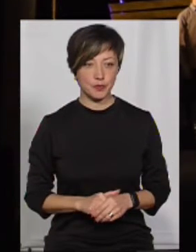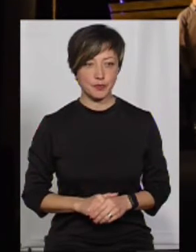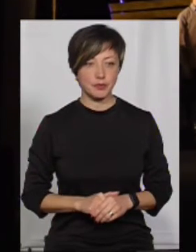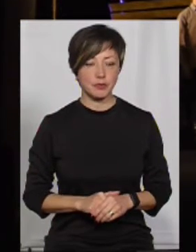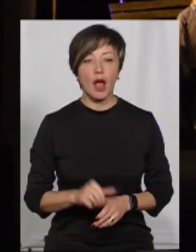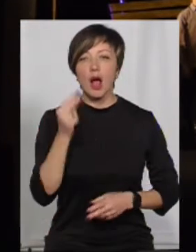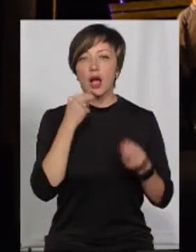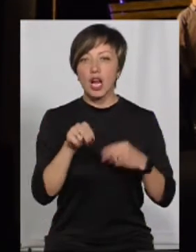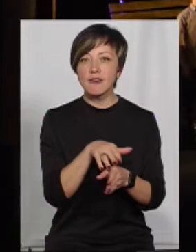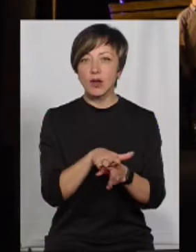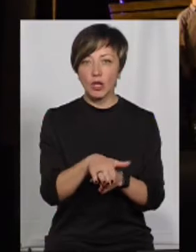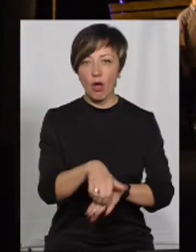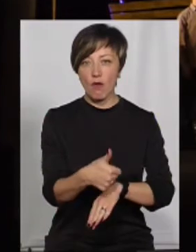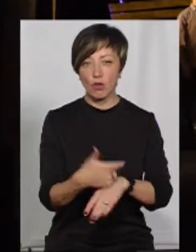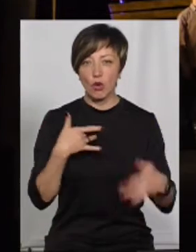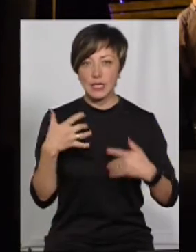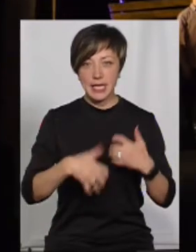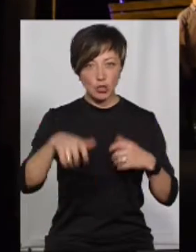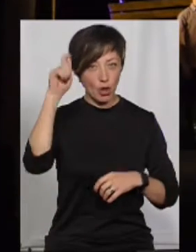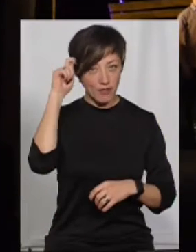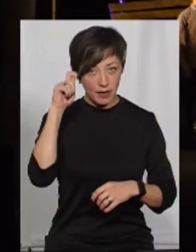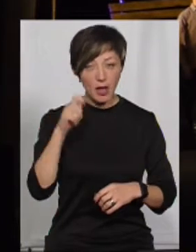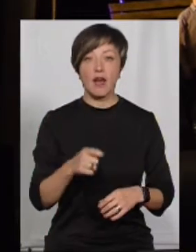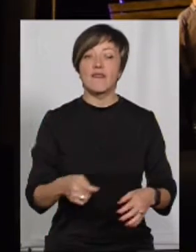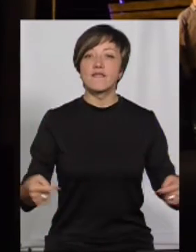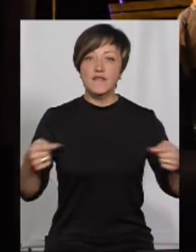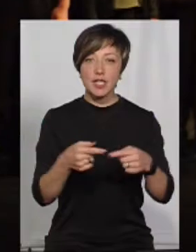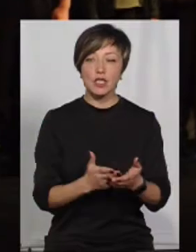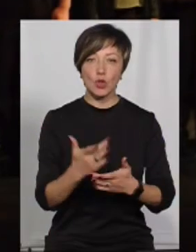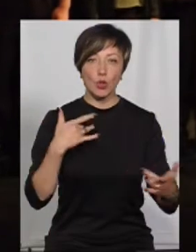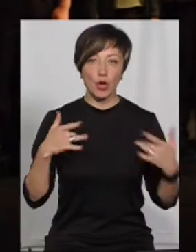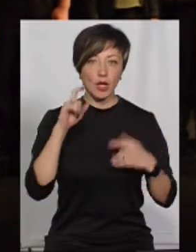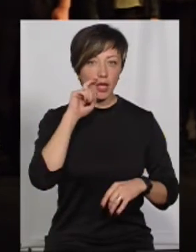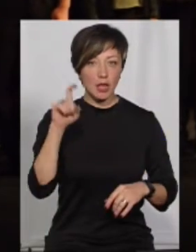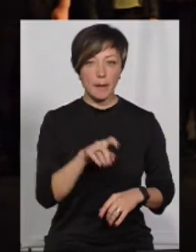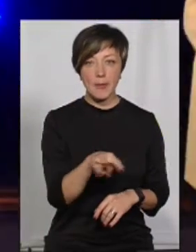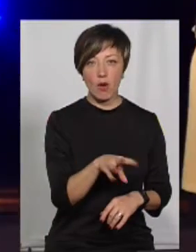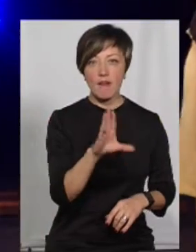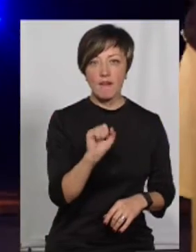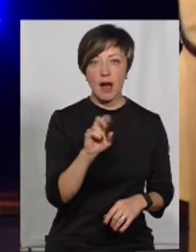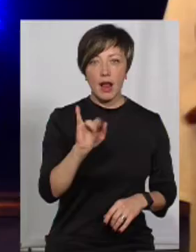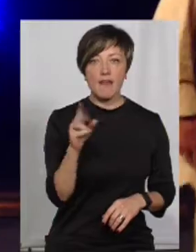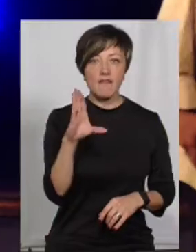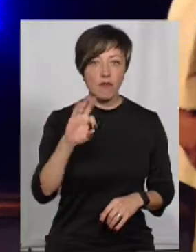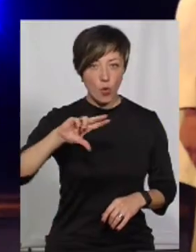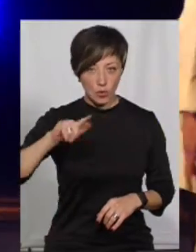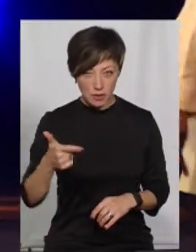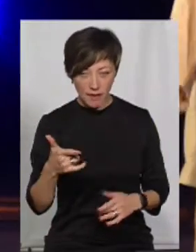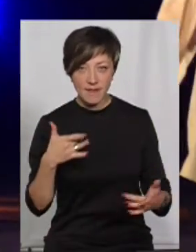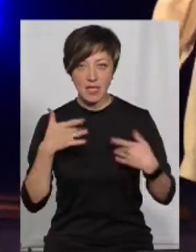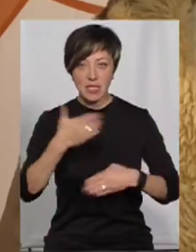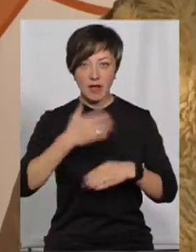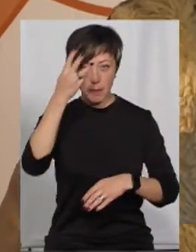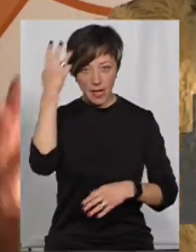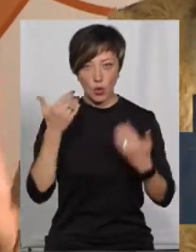Старицького. Кращим виконавцем головної ролі серед чоловіків журі визначило заслужену артиста України Миколу Валюця за роль Теві у виставі